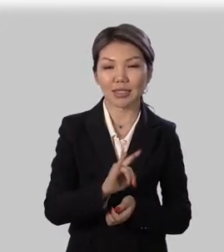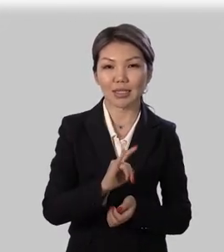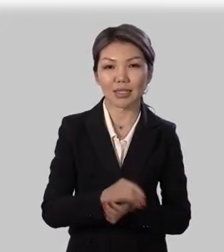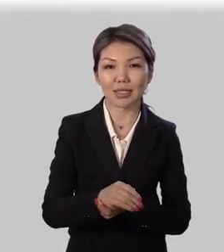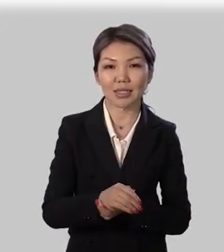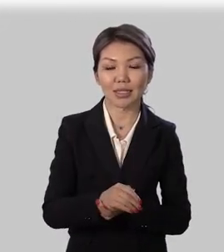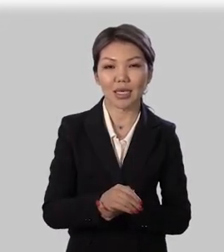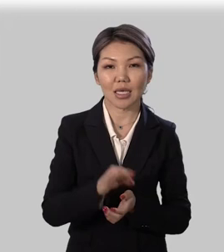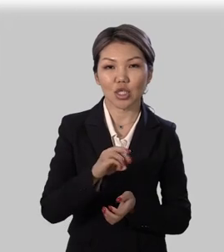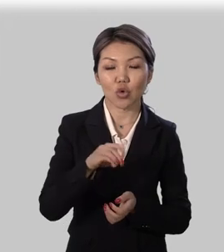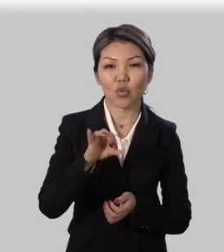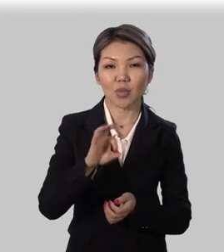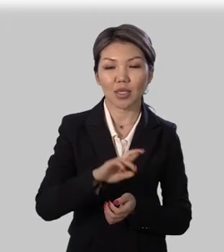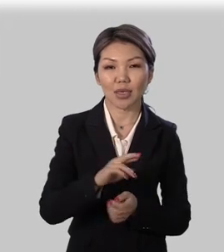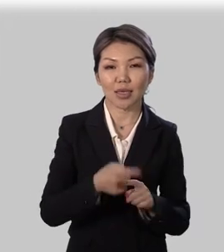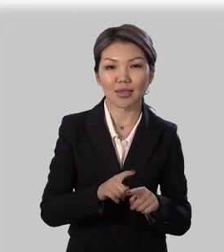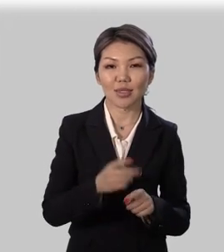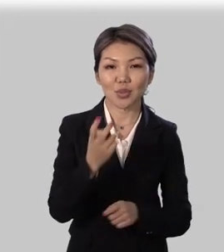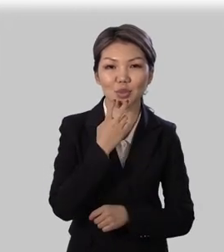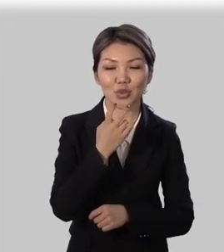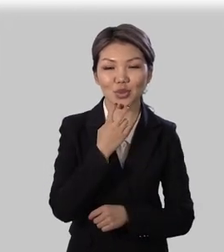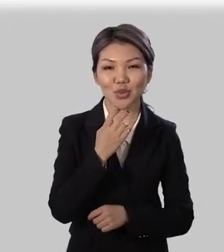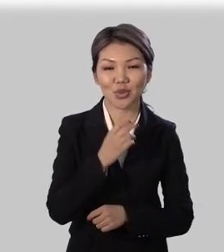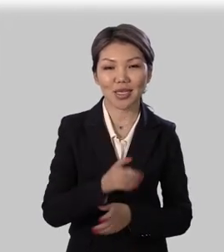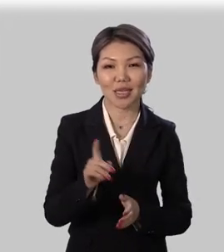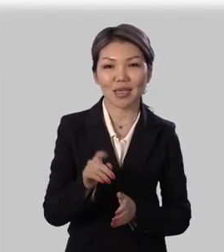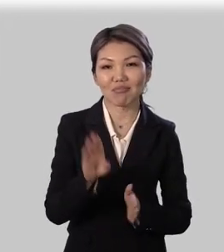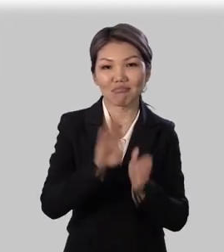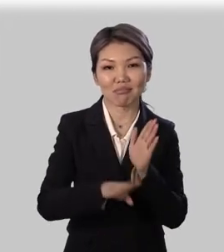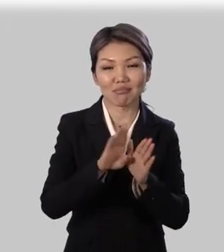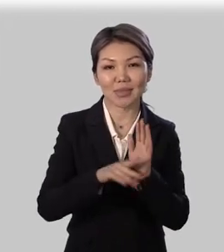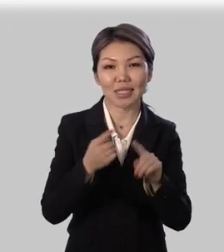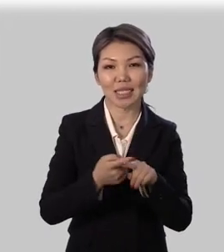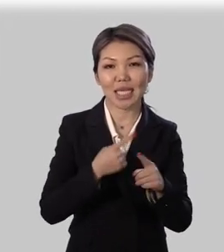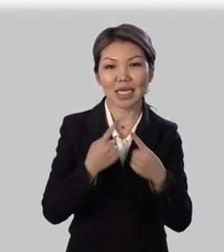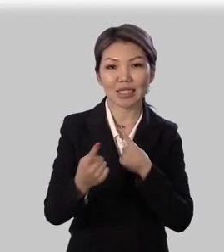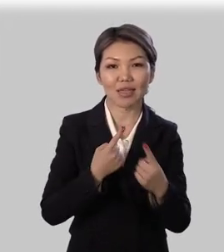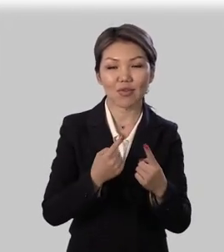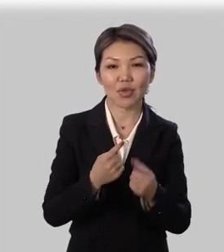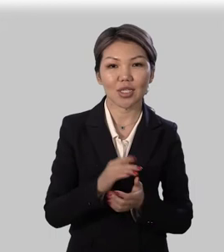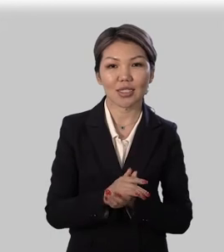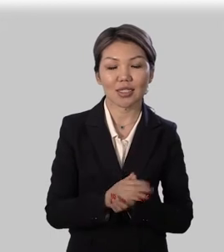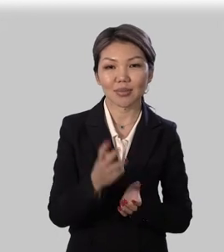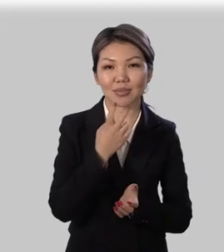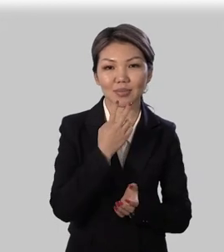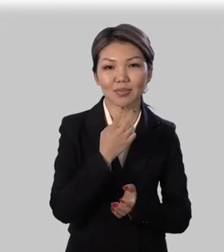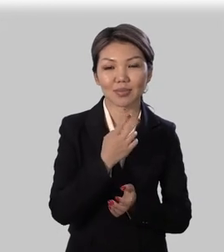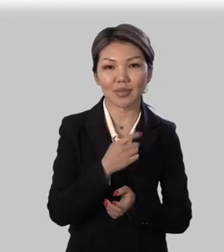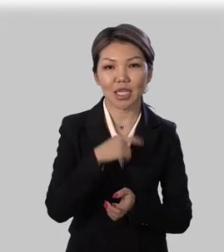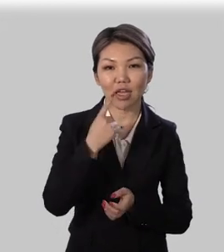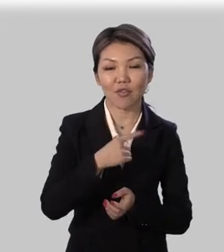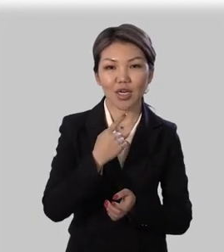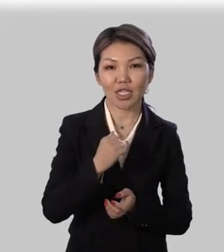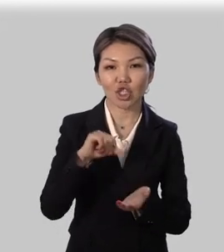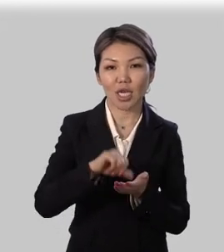нечто нелепая и смешно и бессмысленное это разговорная ирония в речи оратора